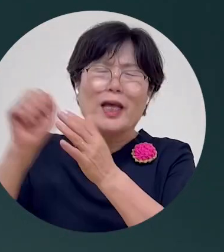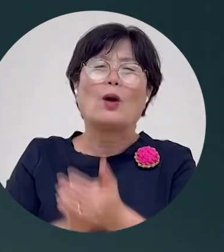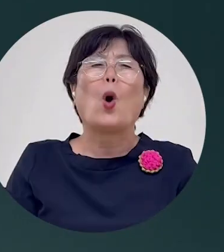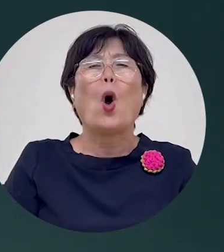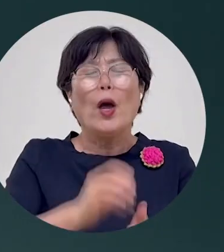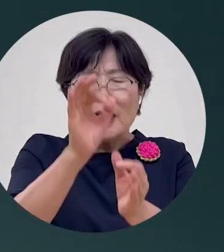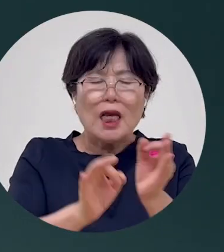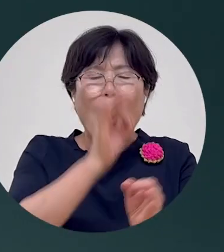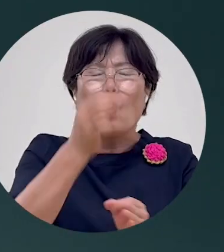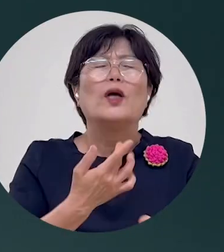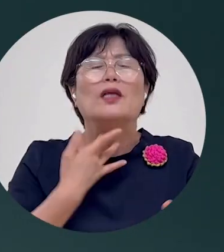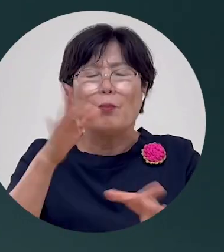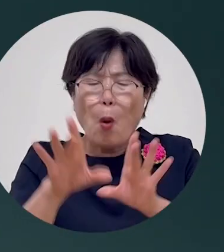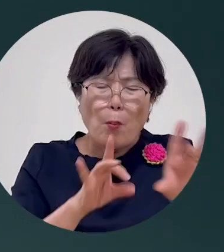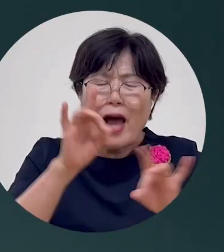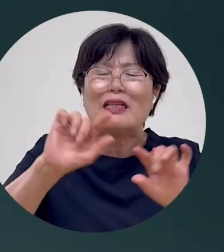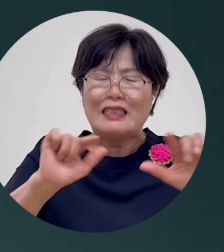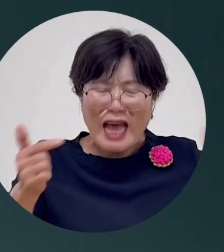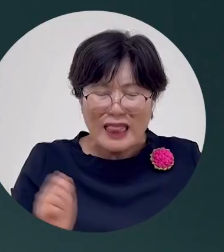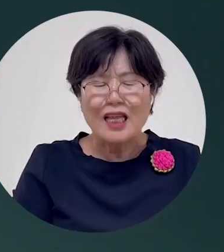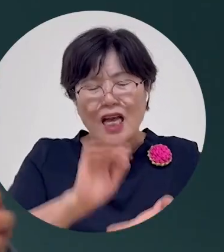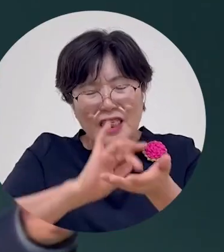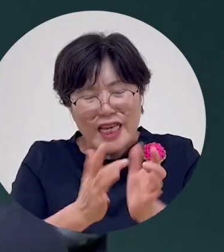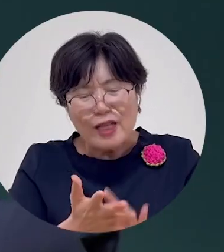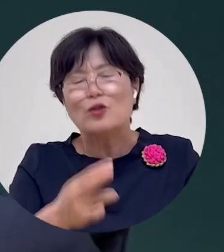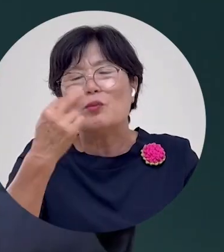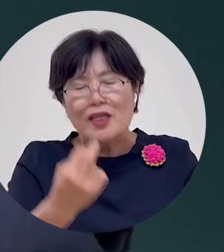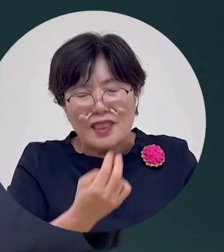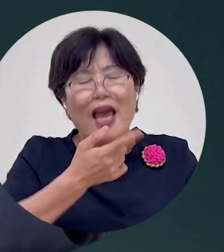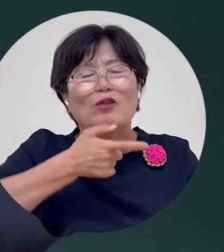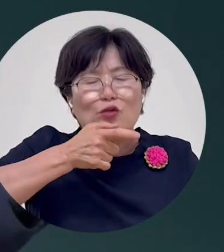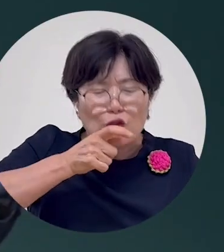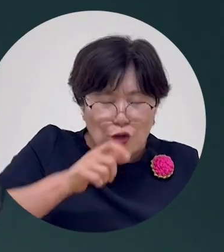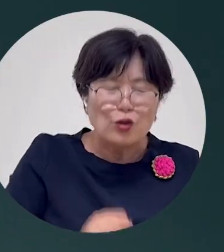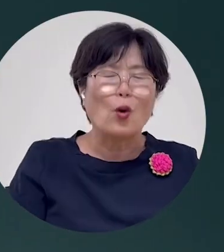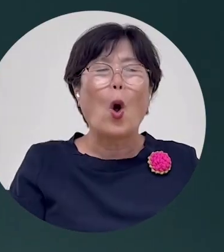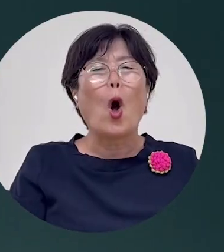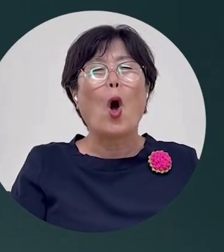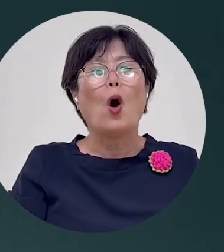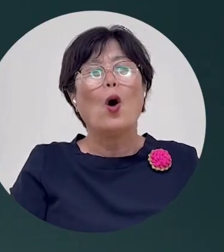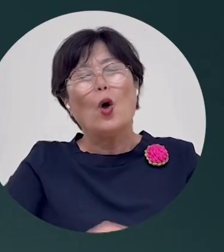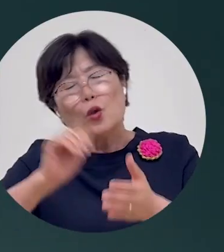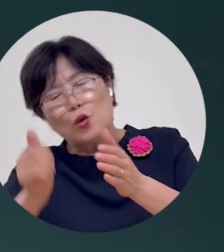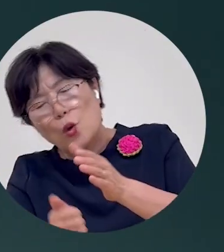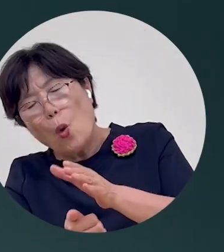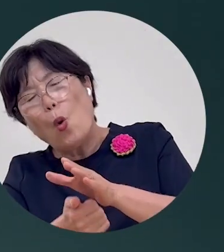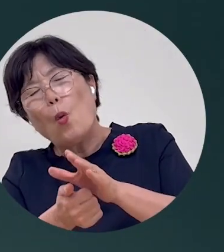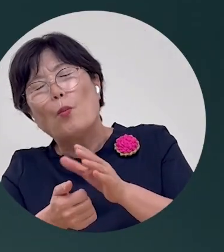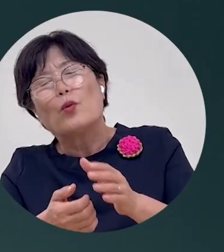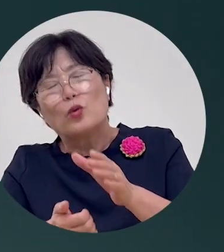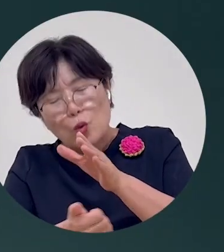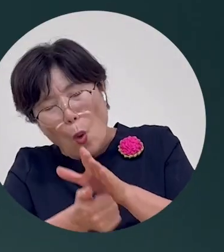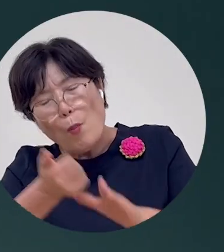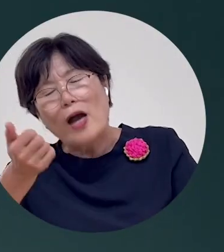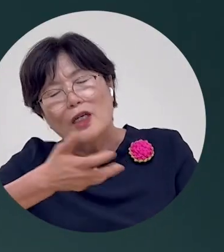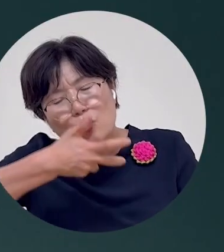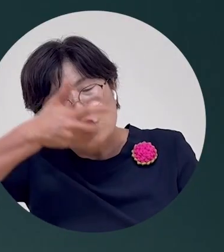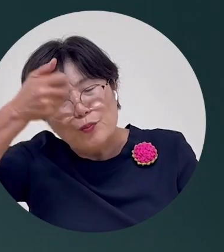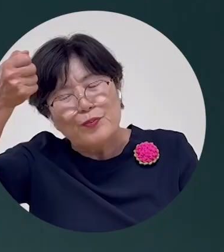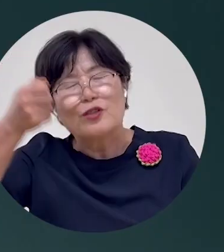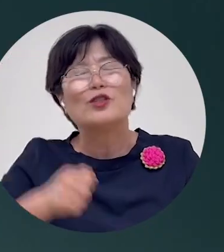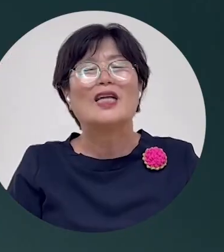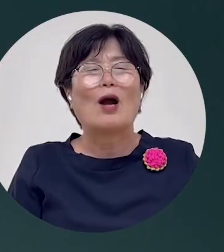생수로 신령과 진정으로 예배드리는 소망을 꿈꾸자고 수가성 여인에게 우리